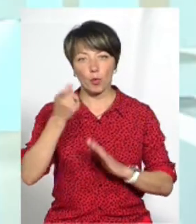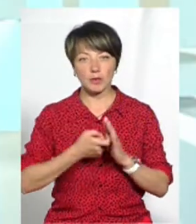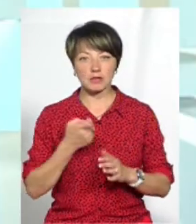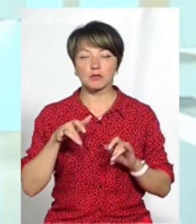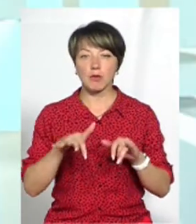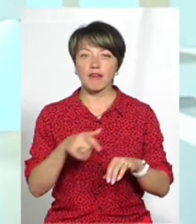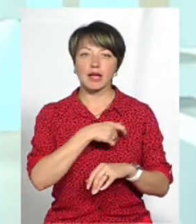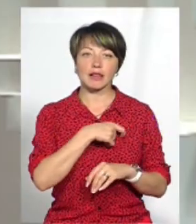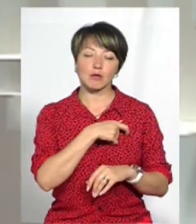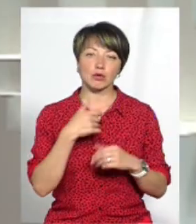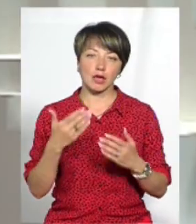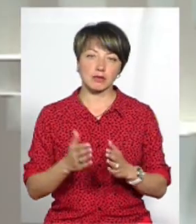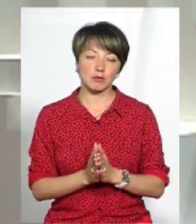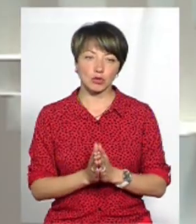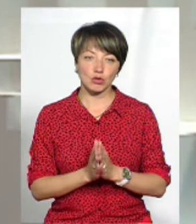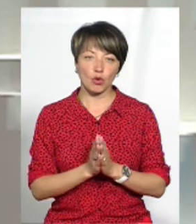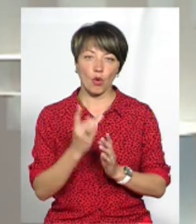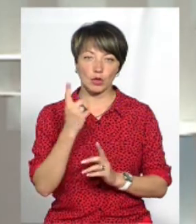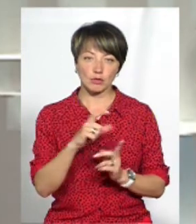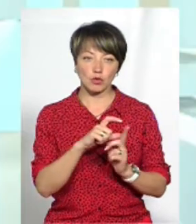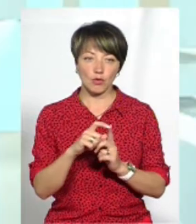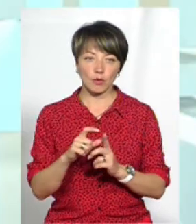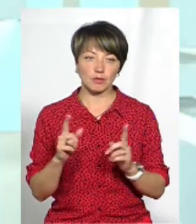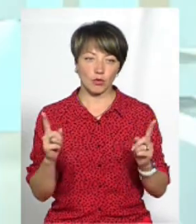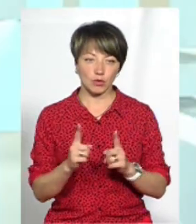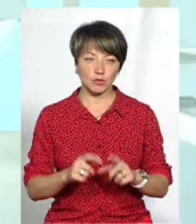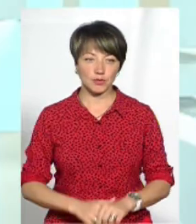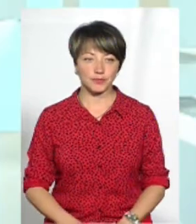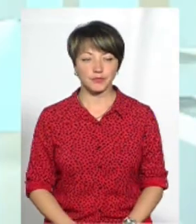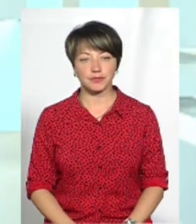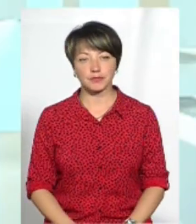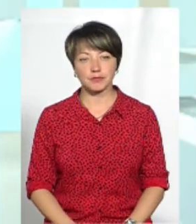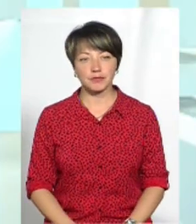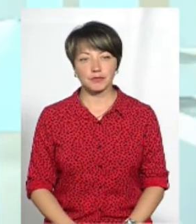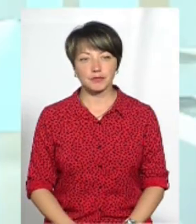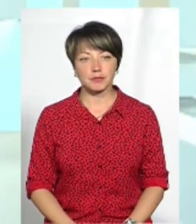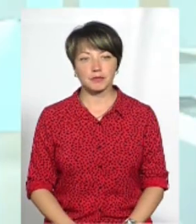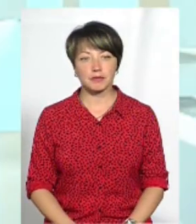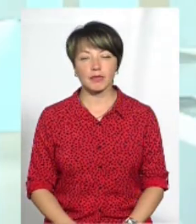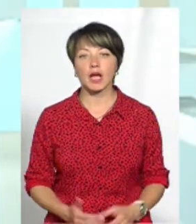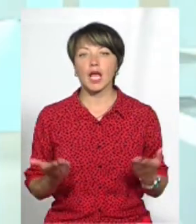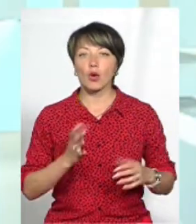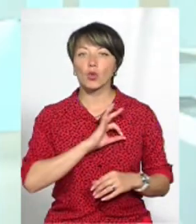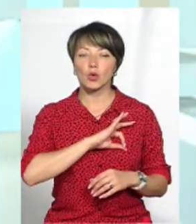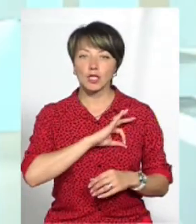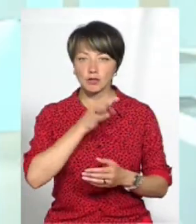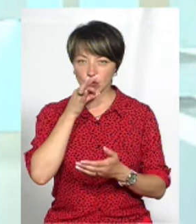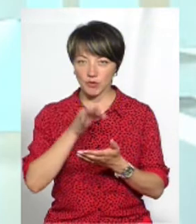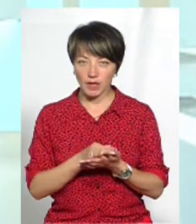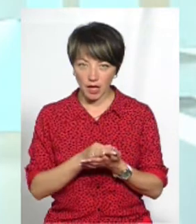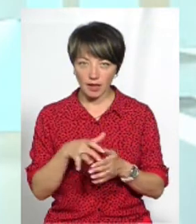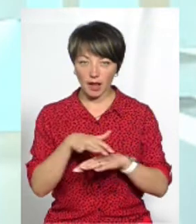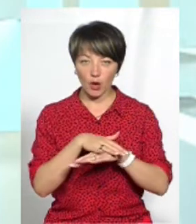обізнаності у справах депутатських. Прошу відповідати одним словом або словосполученням. Добре. Яку юридичну відповідальність